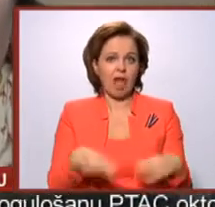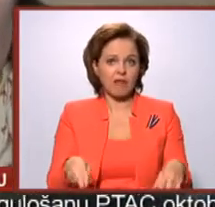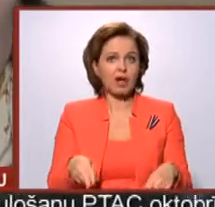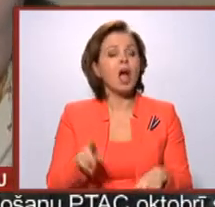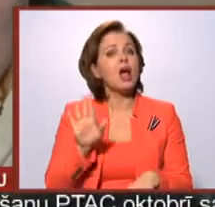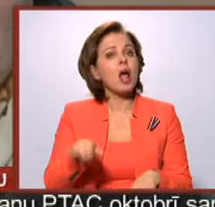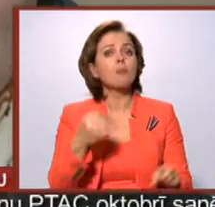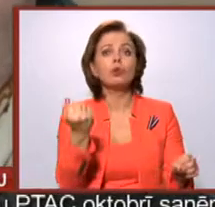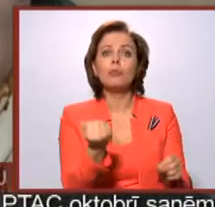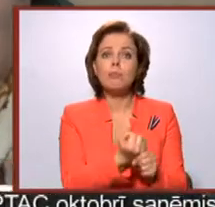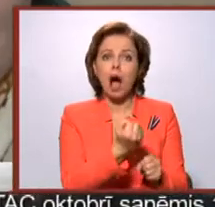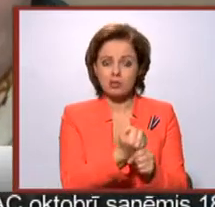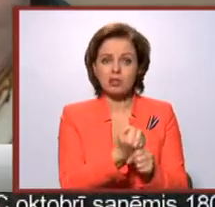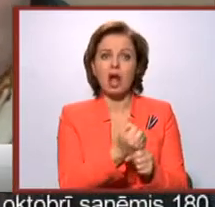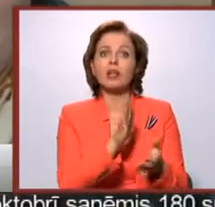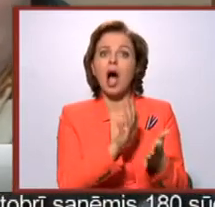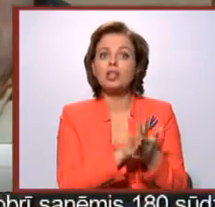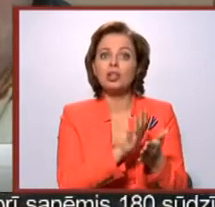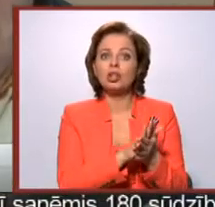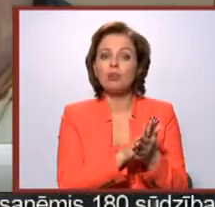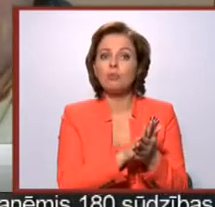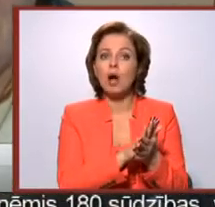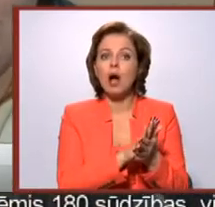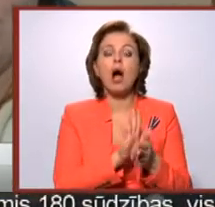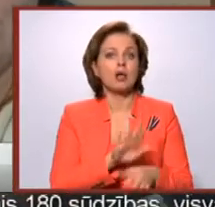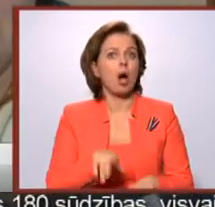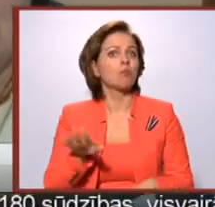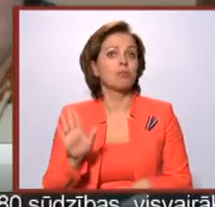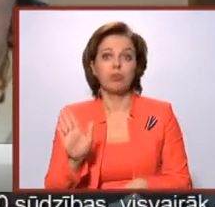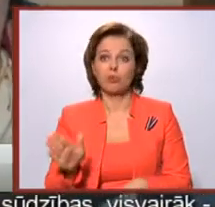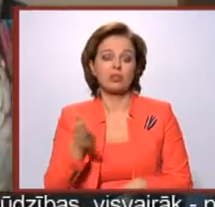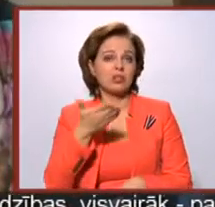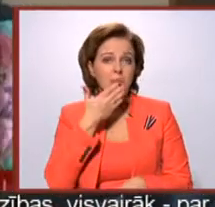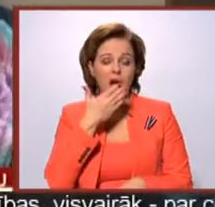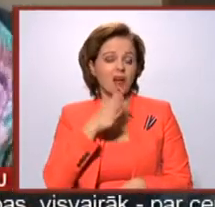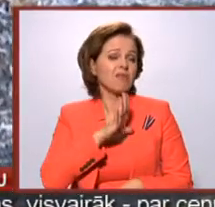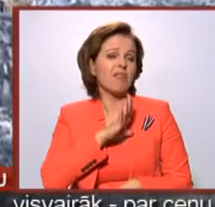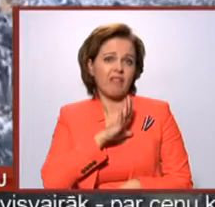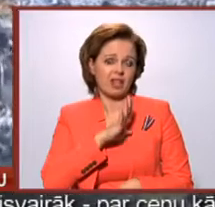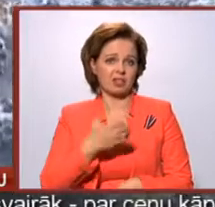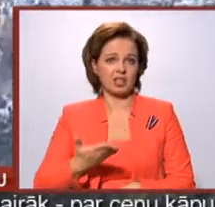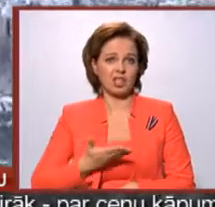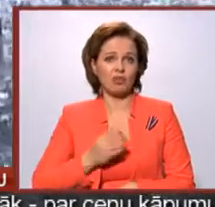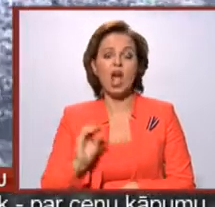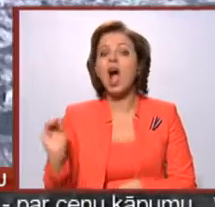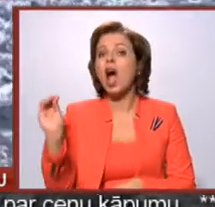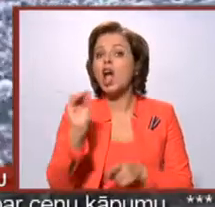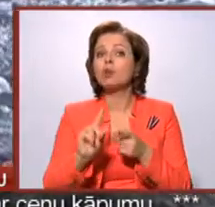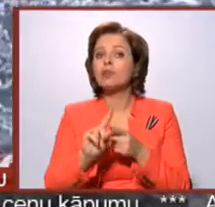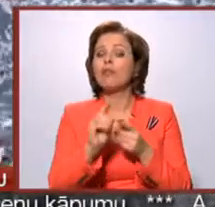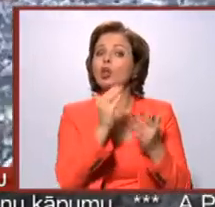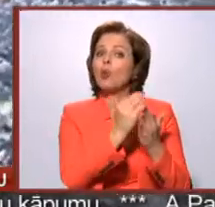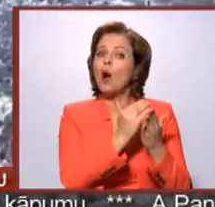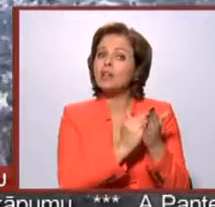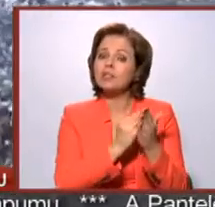tiek pārstrādāti tie atkritumi, bet no otras puses, ja būs smaka, tad nebūs iespējams dzīvot. Eiropas Savienības nosacījumi prasa,